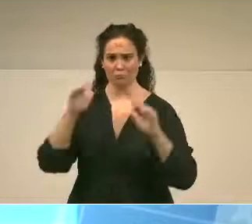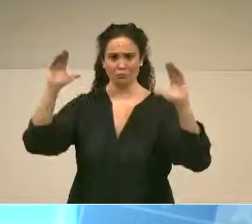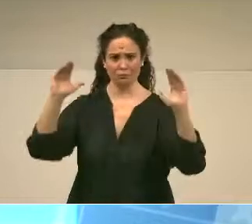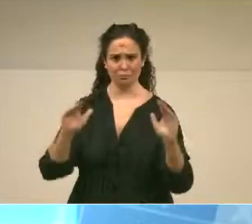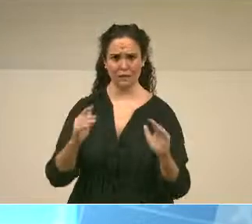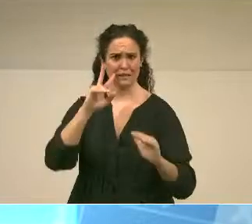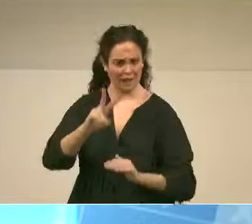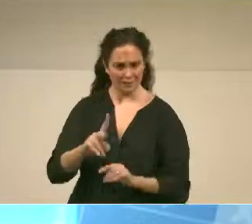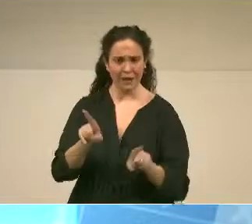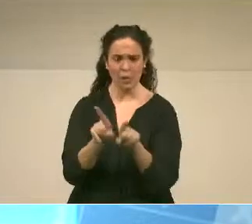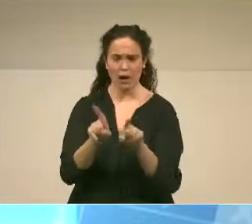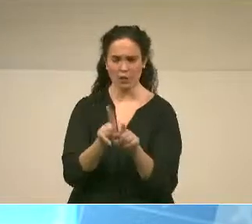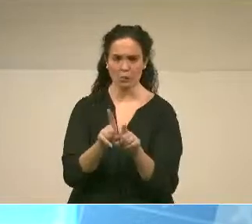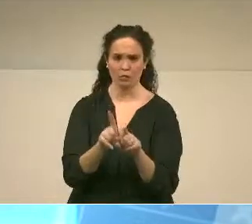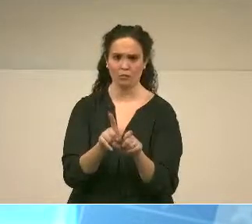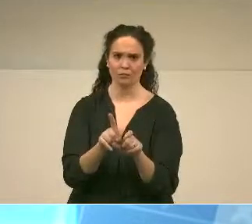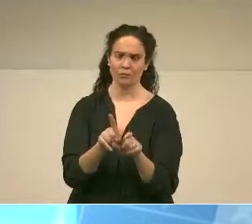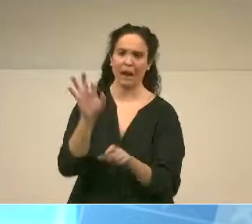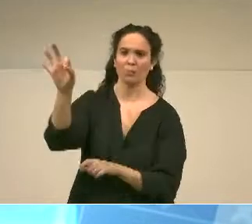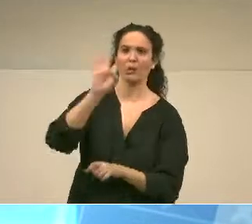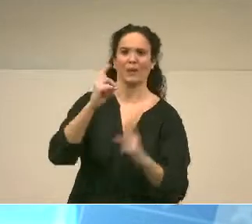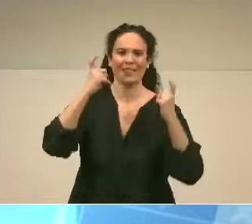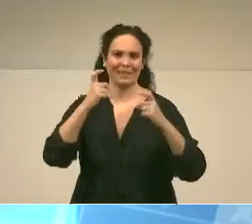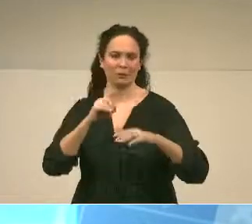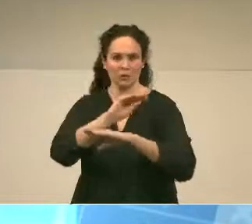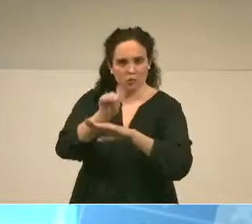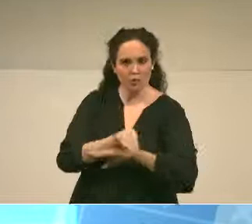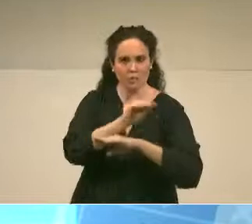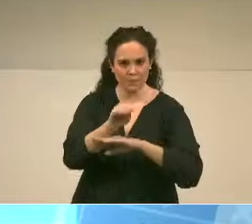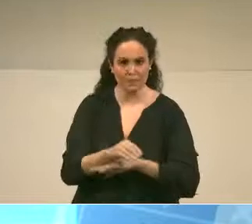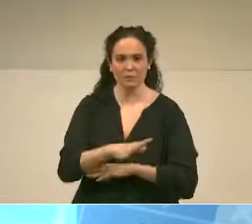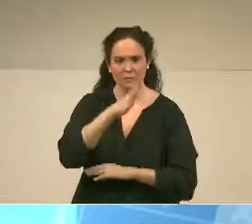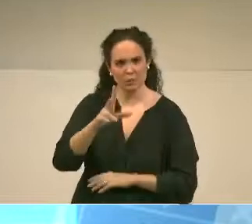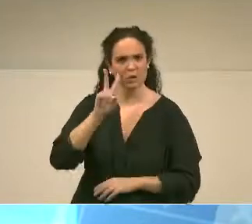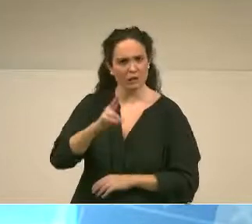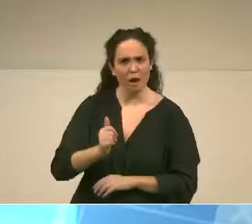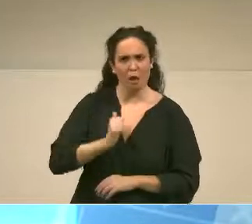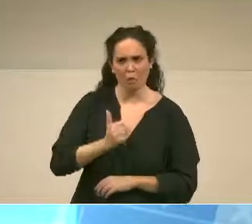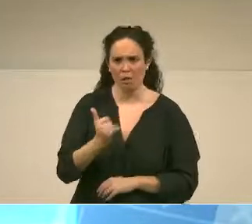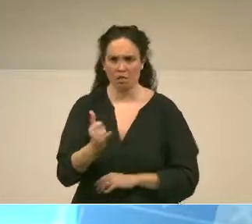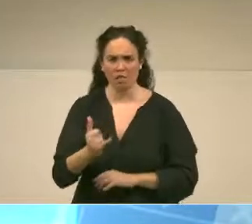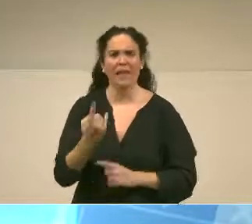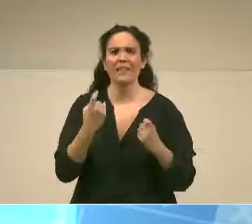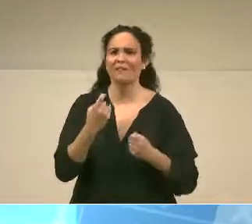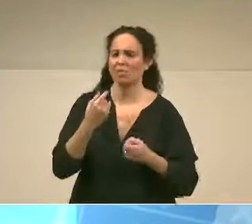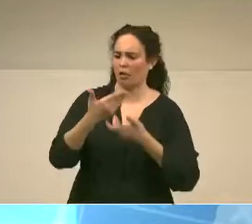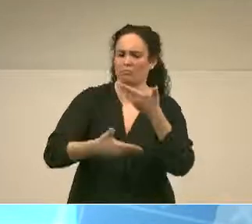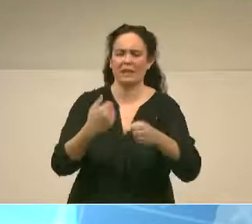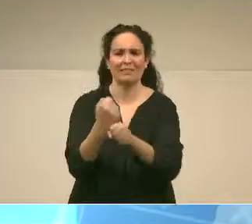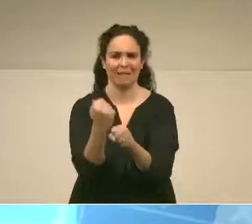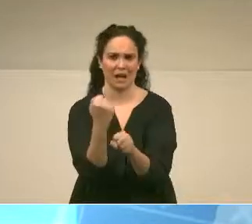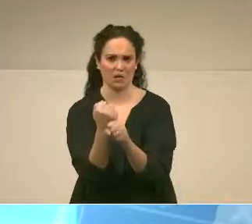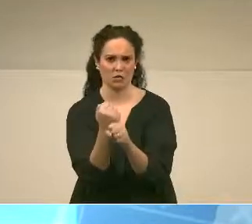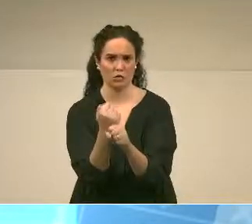nolabait langabezi tasa mantentzen. Beraz, nik uste dut badagoela aukera eta jarraitu behar dugula lanean oso